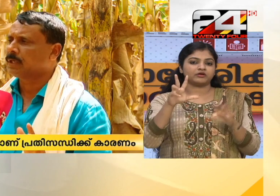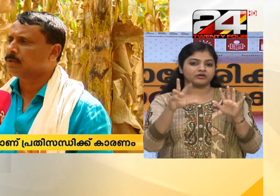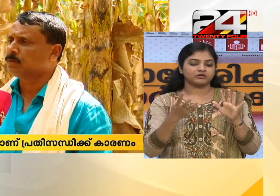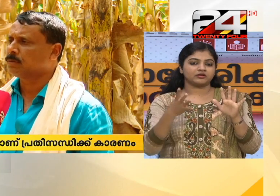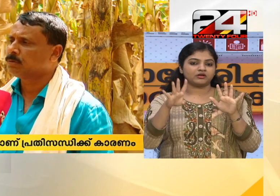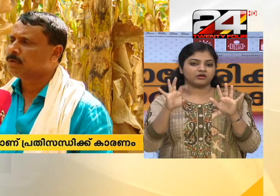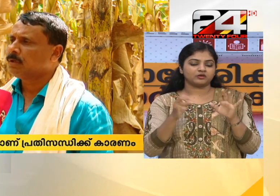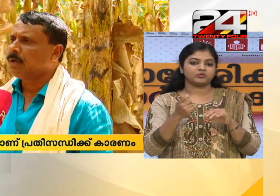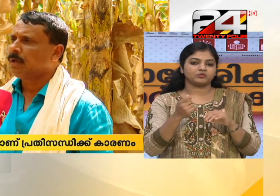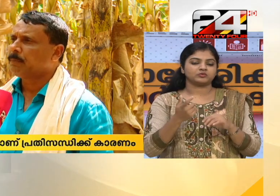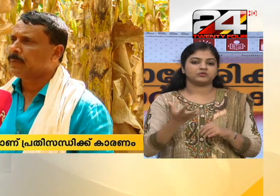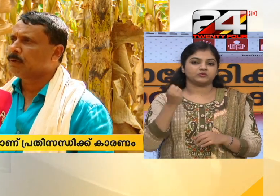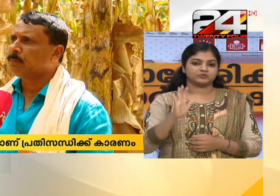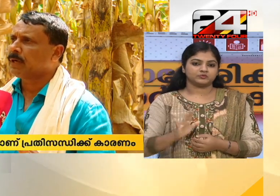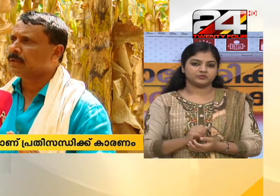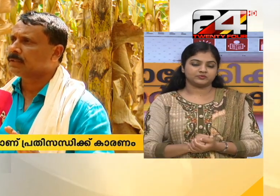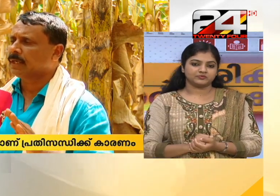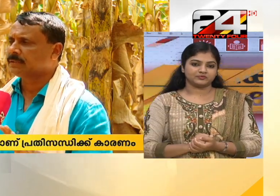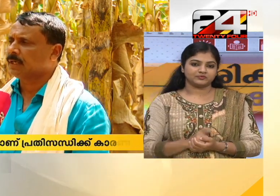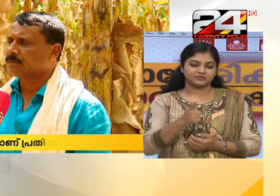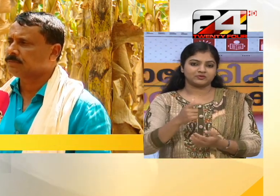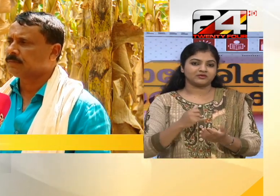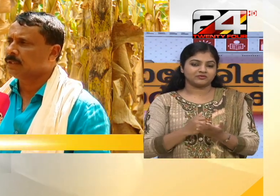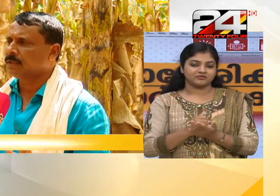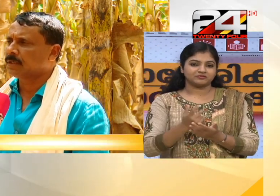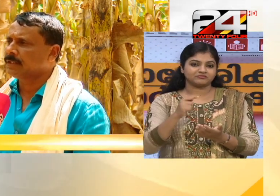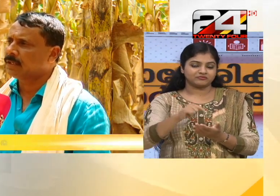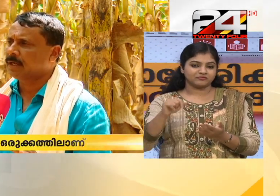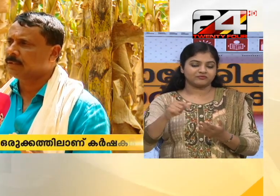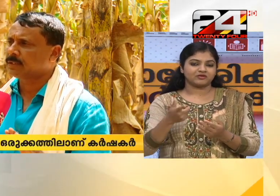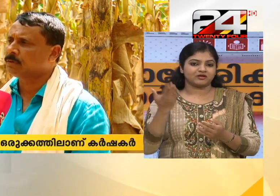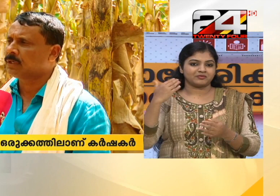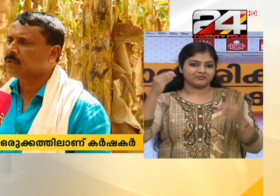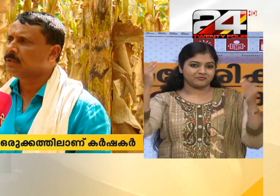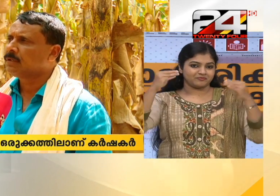80 റുപ്യ 90 റുപ്യ 100 റുപ്യ ഇത്രയേ കിട്ടുന്നുള്ളൂ. പിന്നെ ഉൽപ്പാദന തകർച്ച, അത് കഴിഞ്ഞ